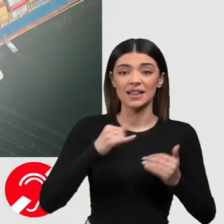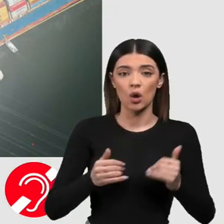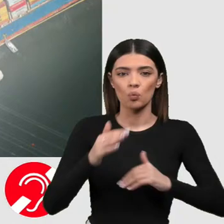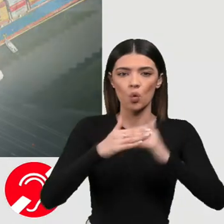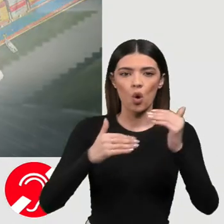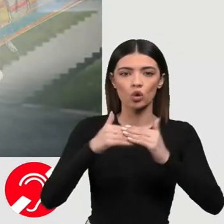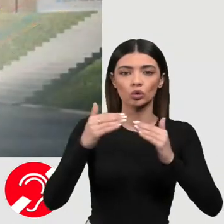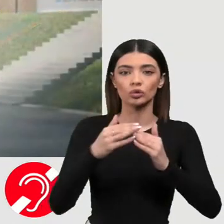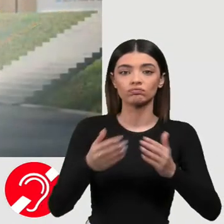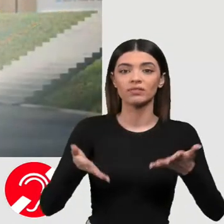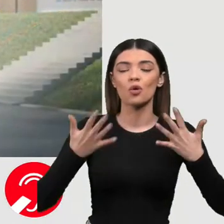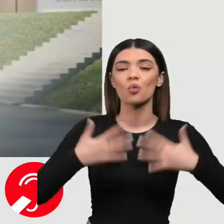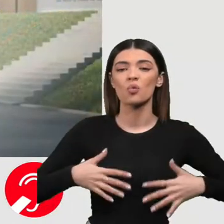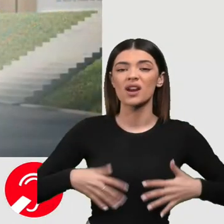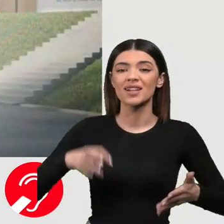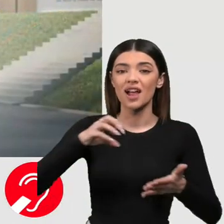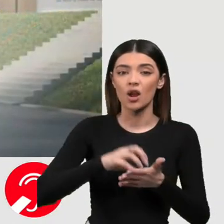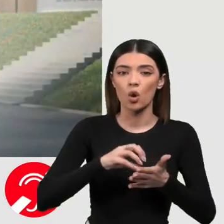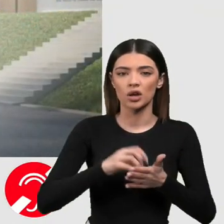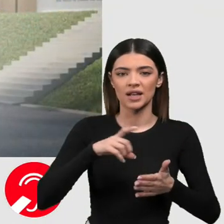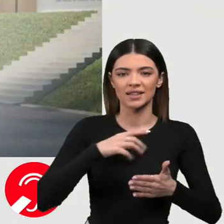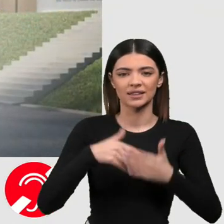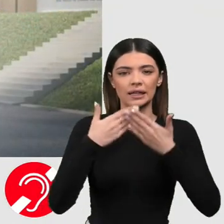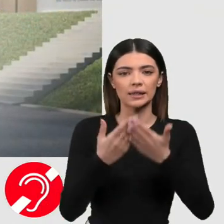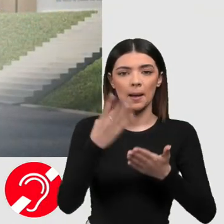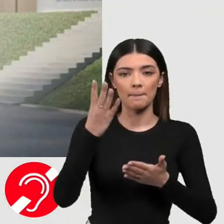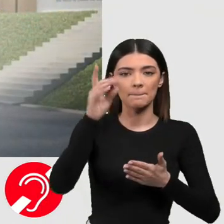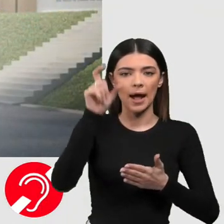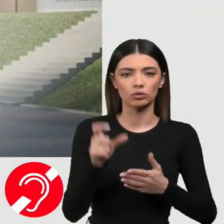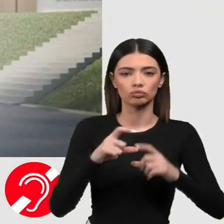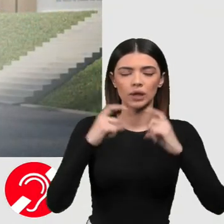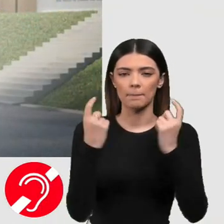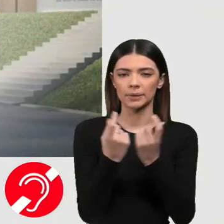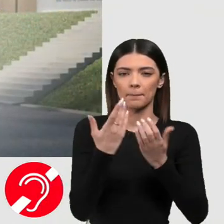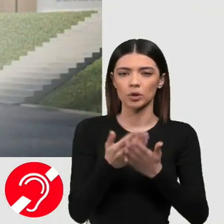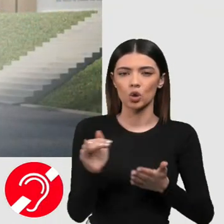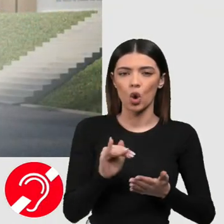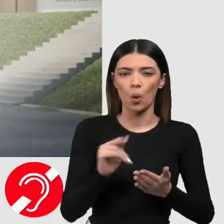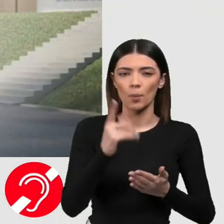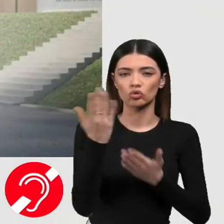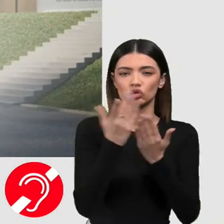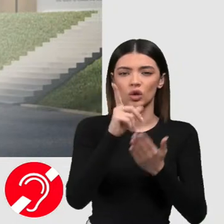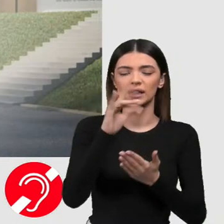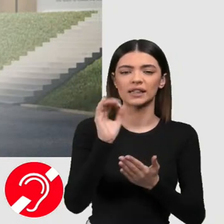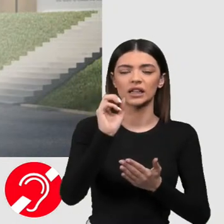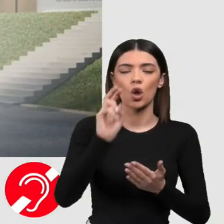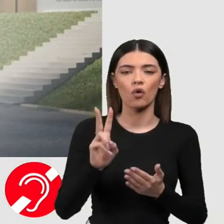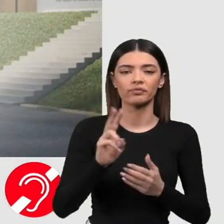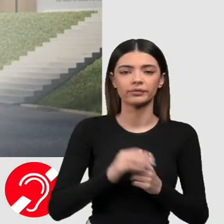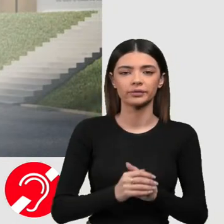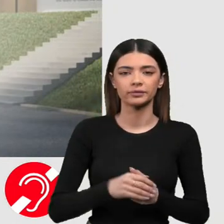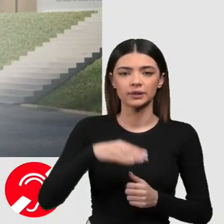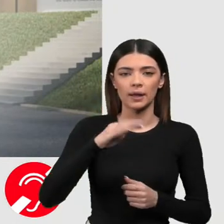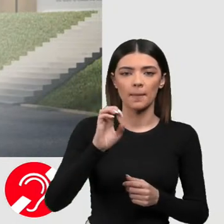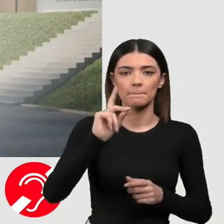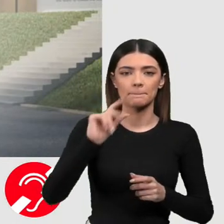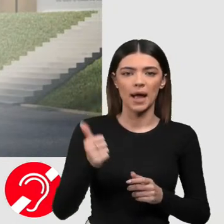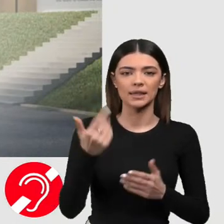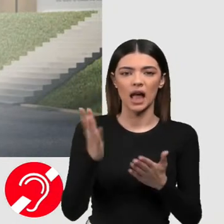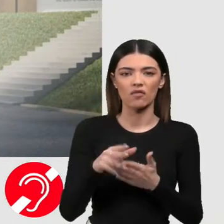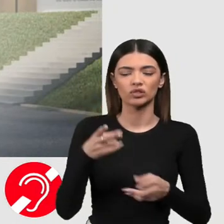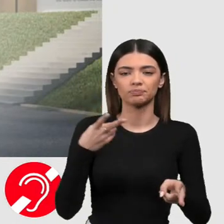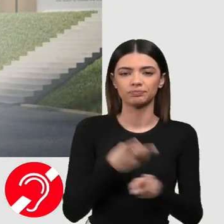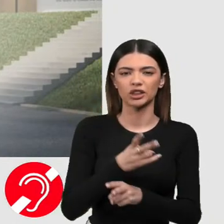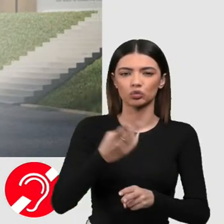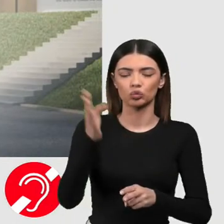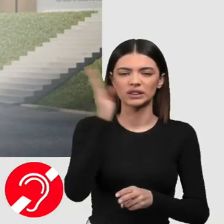printată 3D se află în prezent în construcție în Ucraina. Aceasta va oferi 4 săli de clasă pentru elevii unei școli primare din Lviv. Meta a